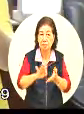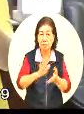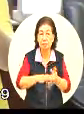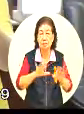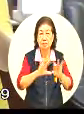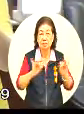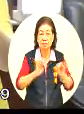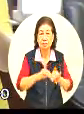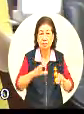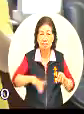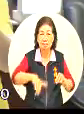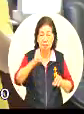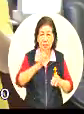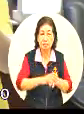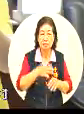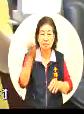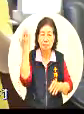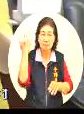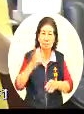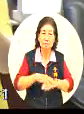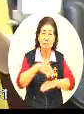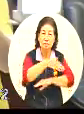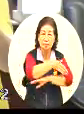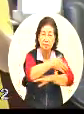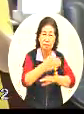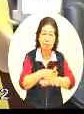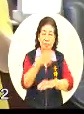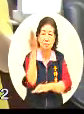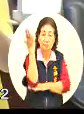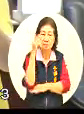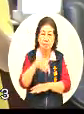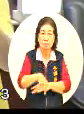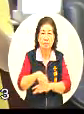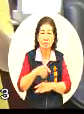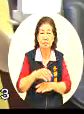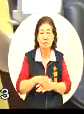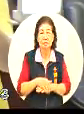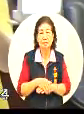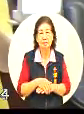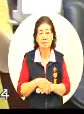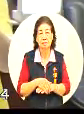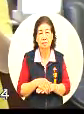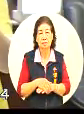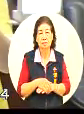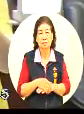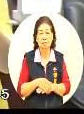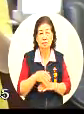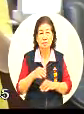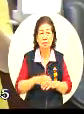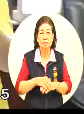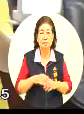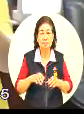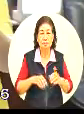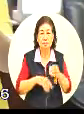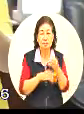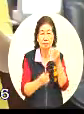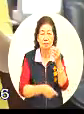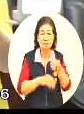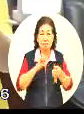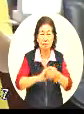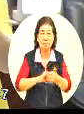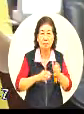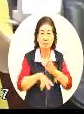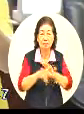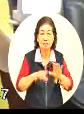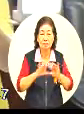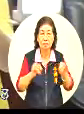我们过去的县政府的疏忽还是怎样，把他的法定空地哦，同时部